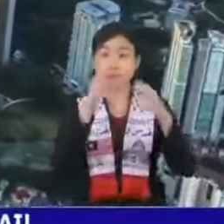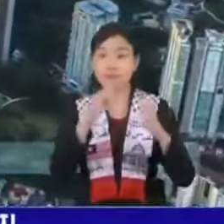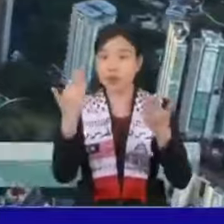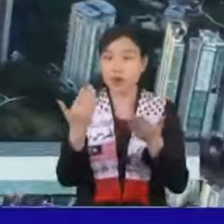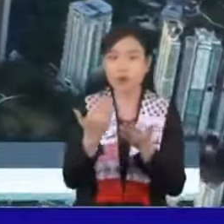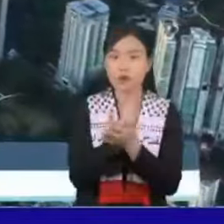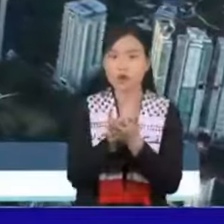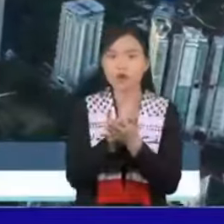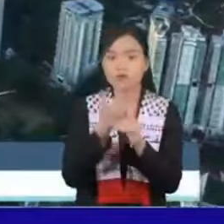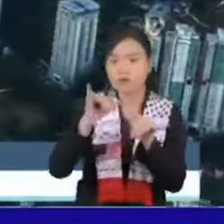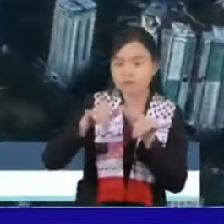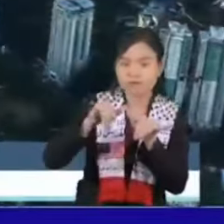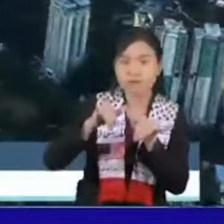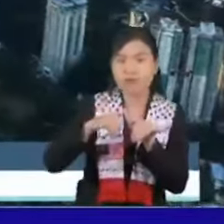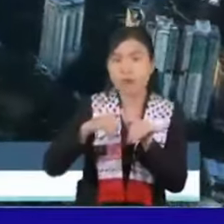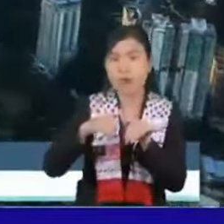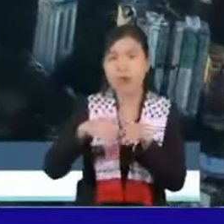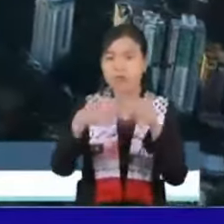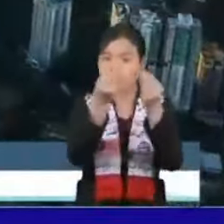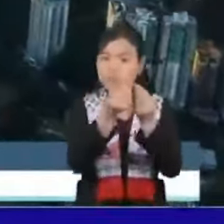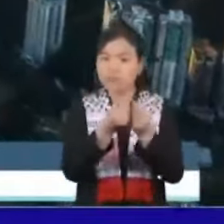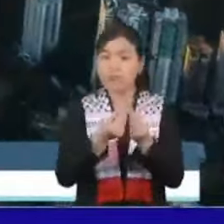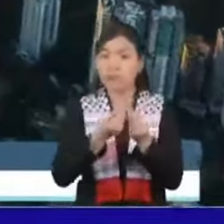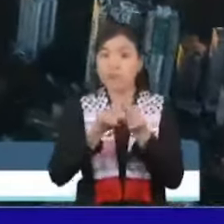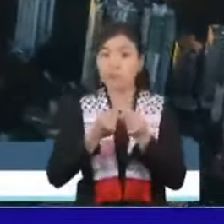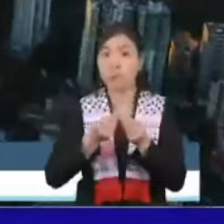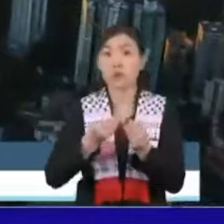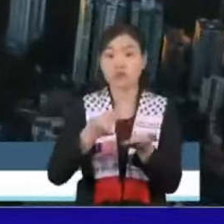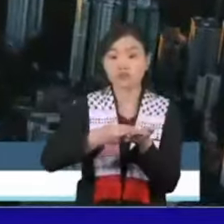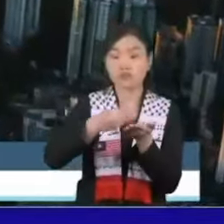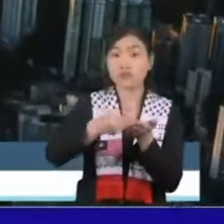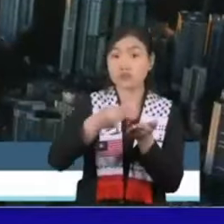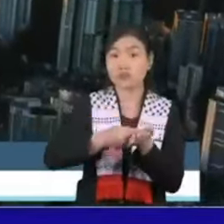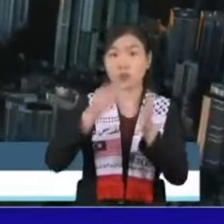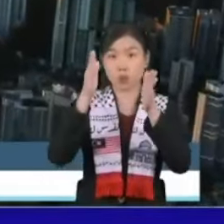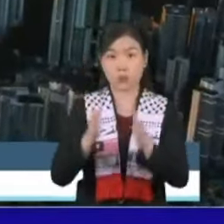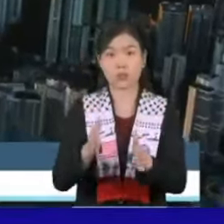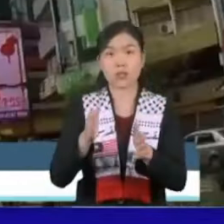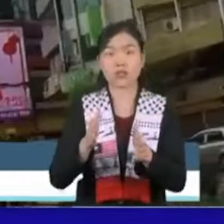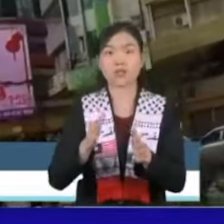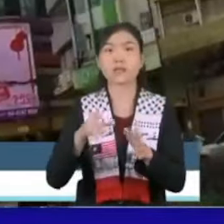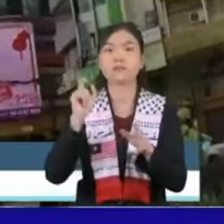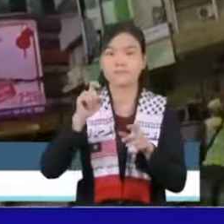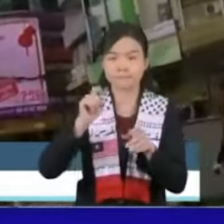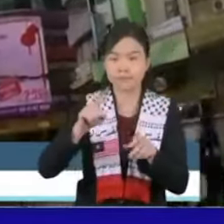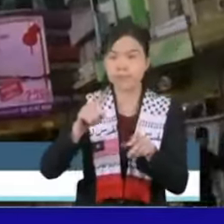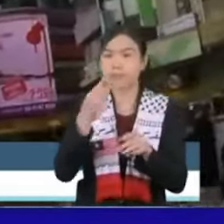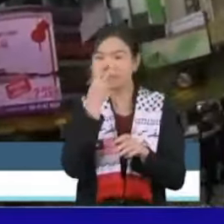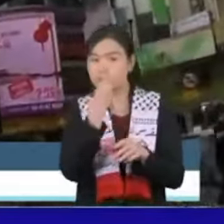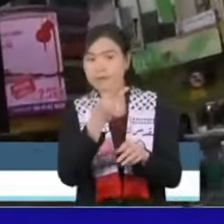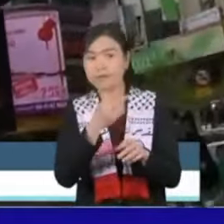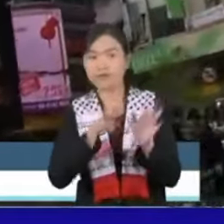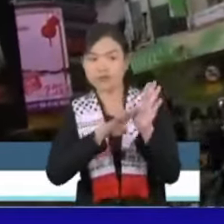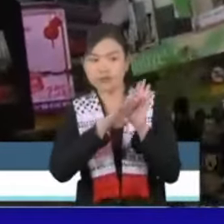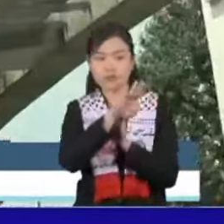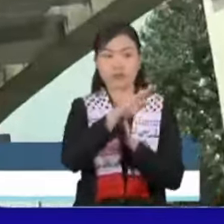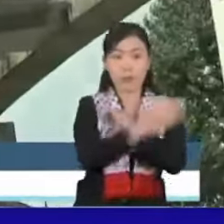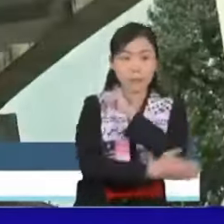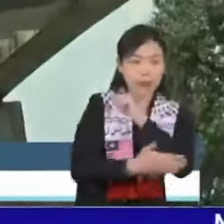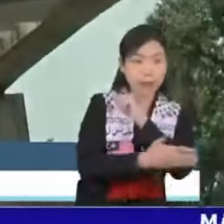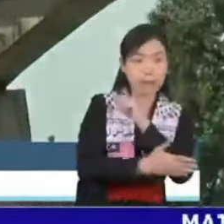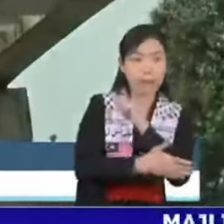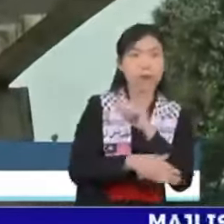Indikator baharu bagi mengukur tahap kos sara hidup rakyat telah diubah suai bagi memastikan ia selari dengan perkembangan semasa negara.